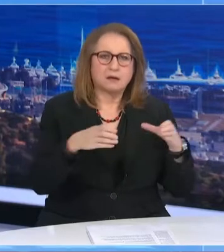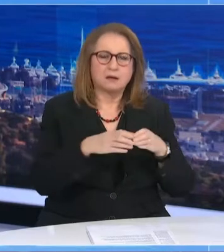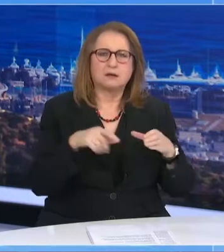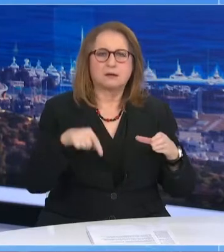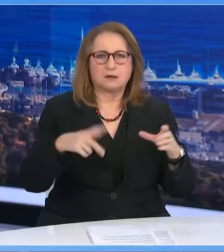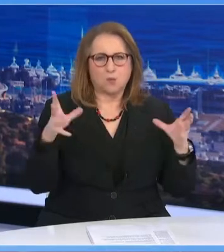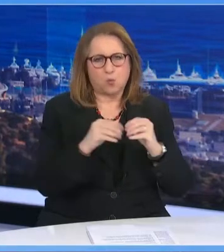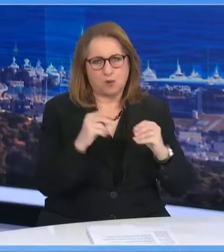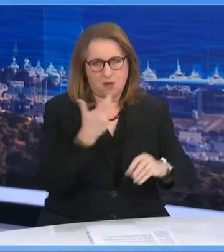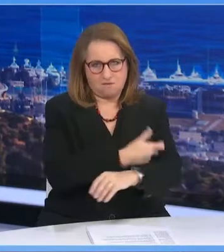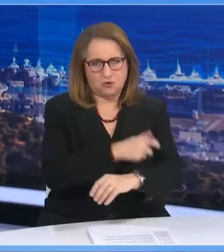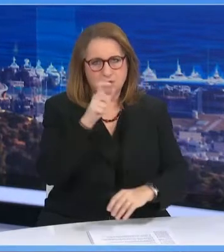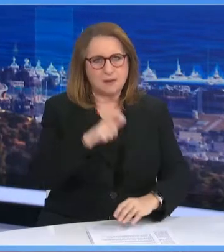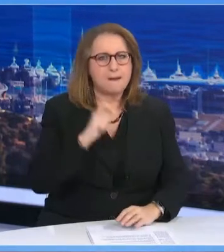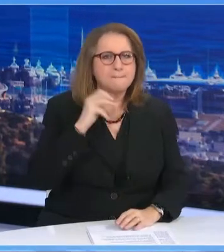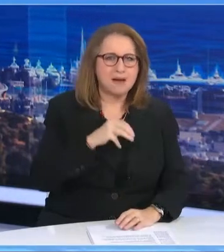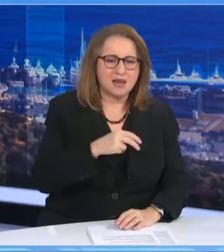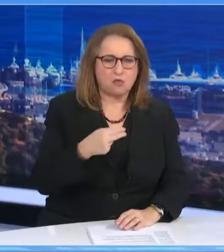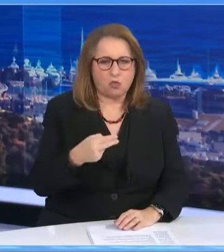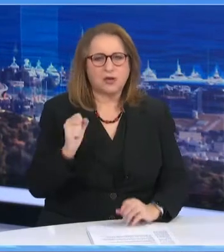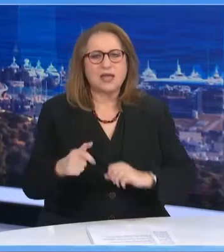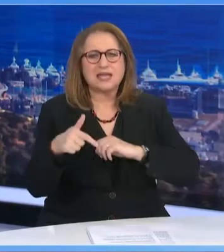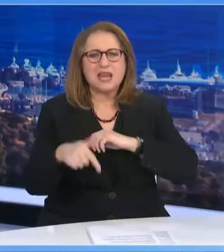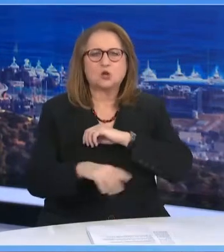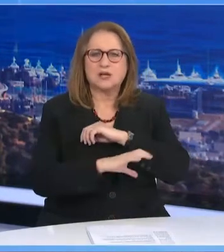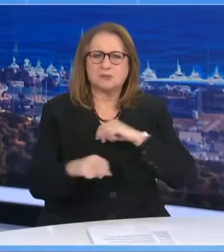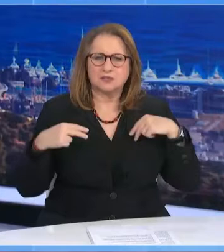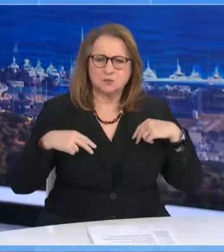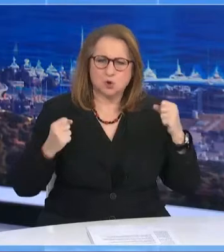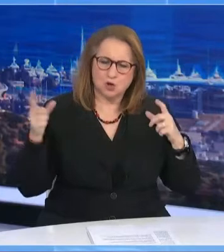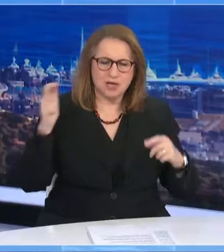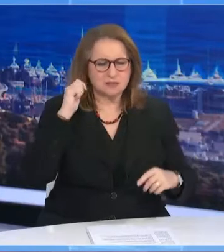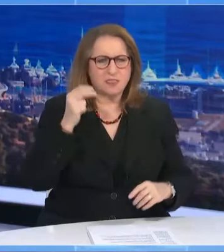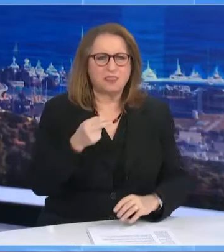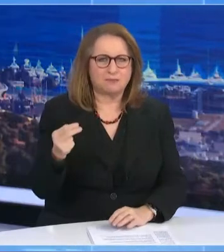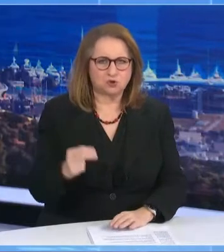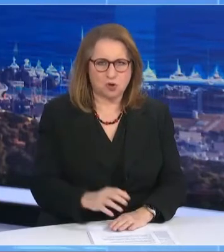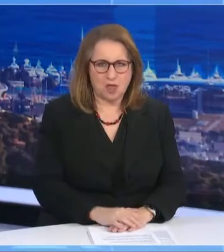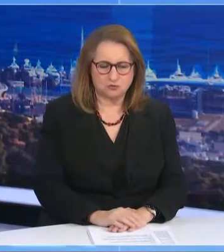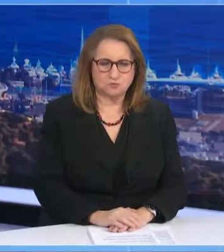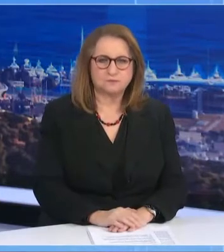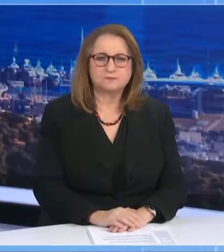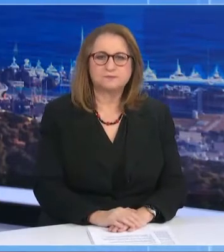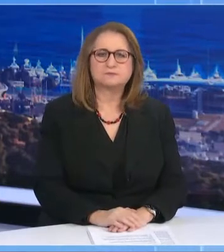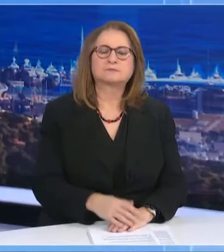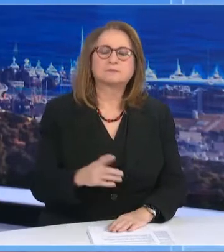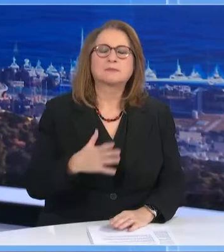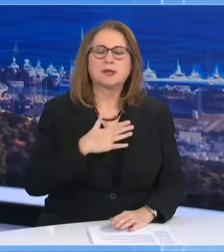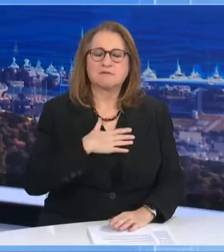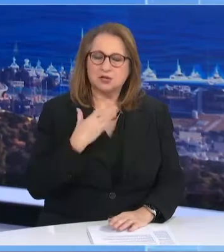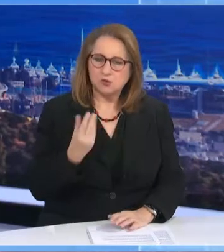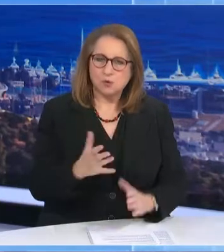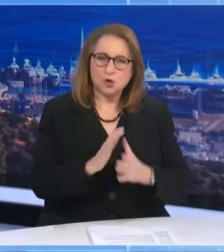τις 3 Ιανουαρίου. Θέλουμε να δούμε και τα σημερινά και τα αυριανά κρούσματα, διευκρίνησε χαρακτηριστικά. Ενώ εξήγησε ότι υπάρχουν δύο στοχεύσεις.